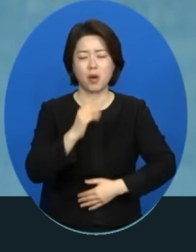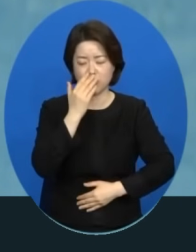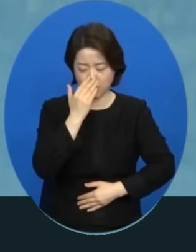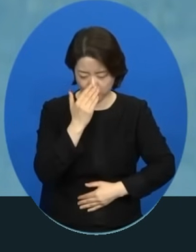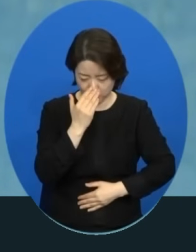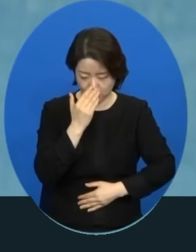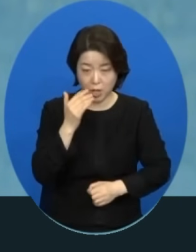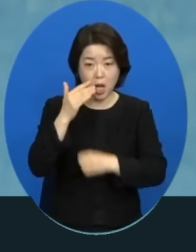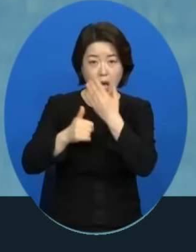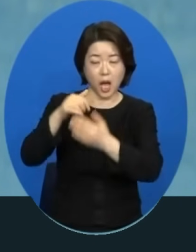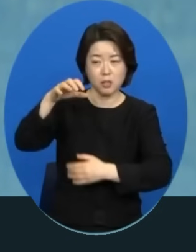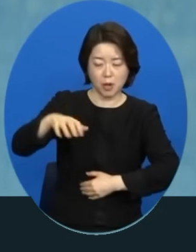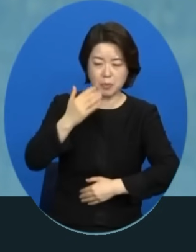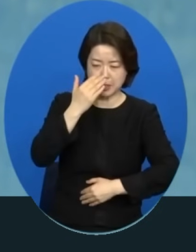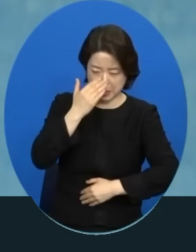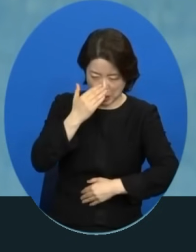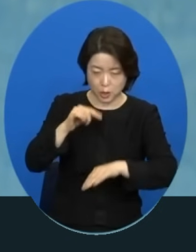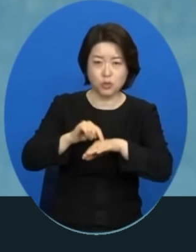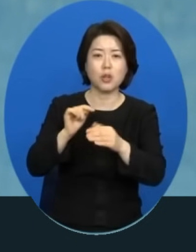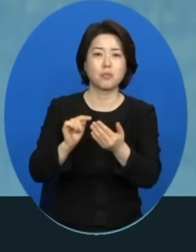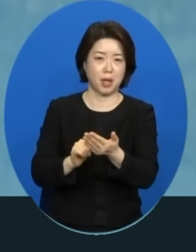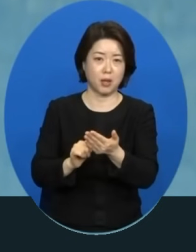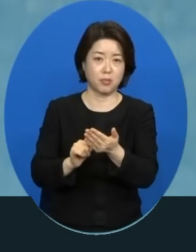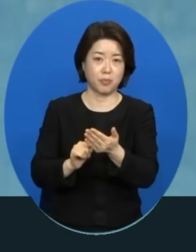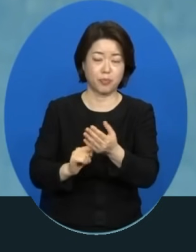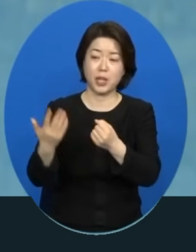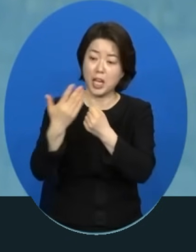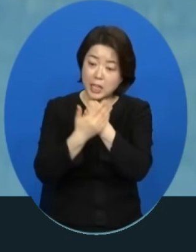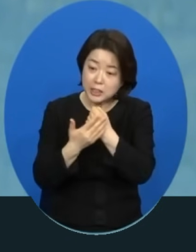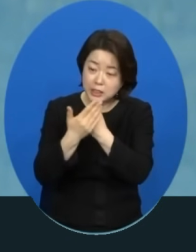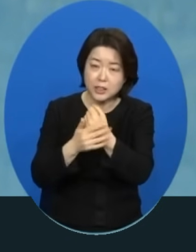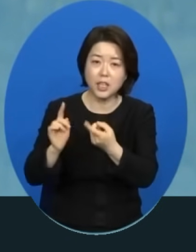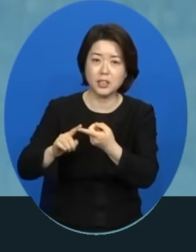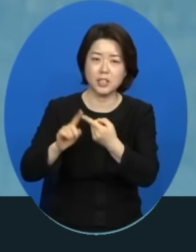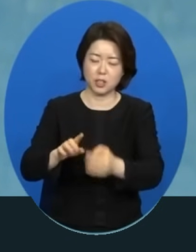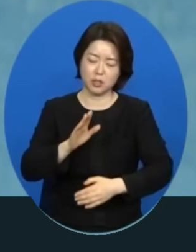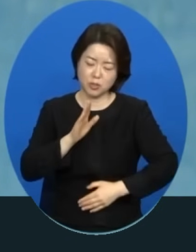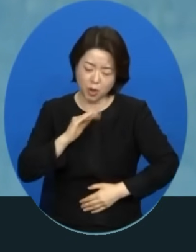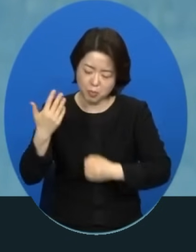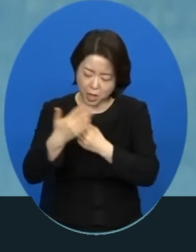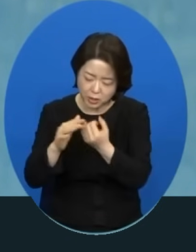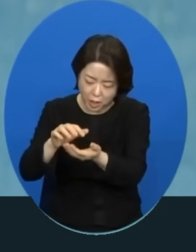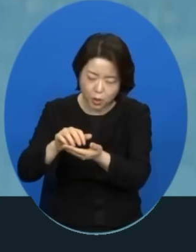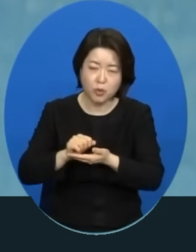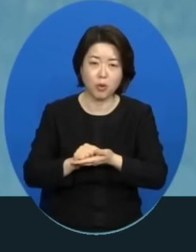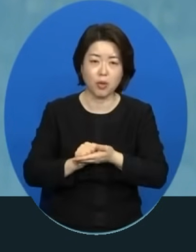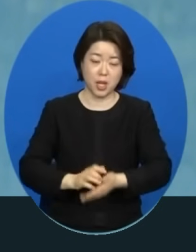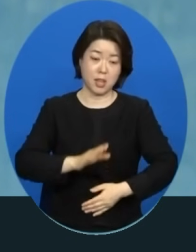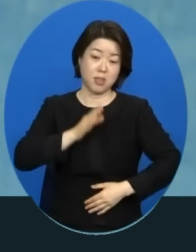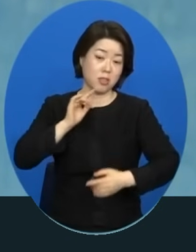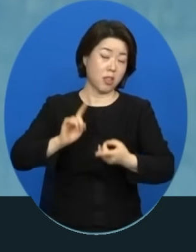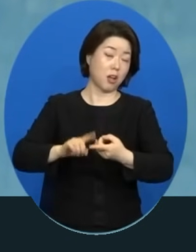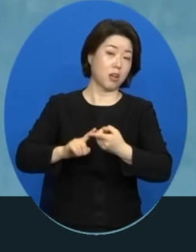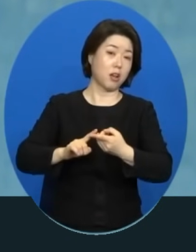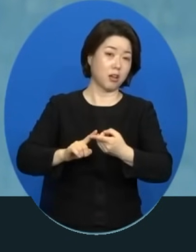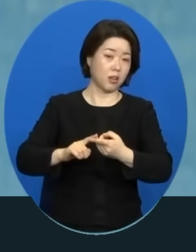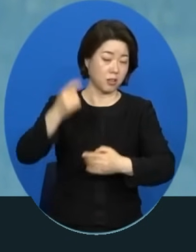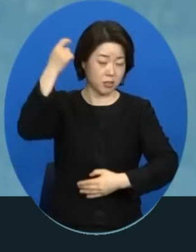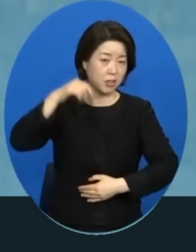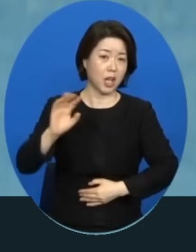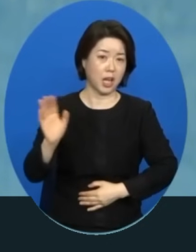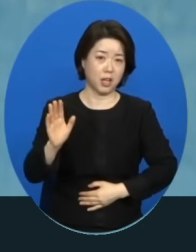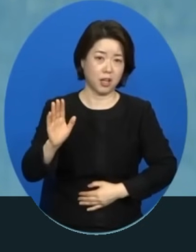자신을 낮추는 마음입니다. 은혜를 정말 은혜로 여기는 마음, 당연하게 여기지 않는 그 마음이 있었던